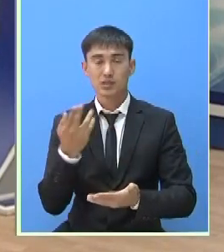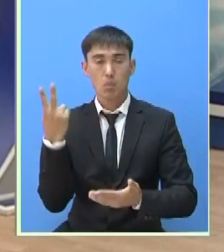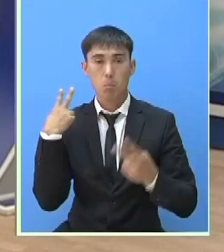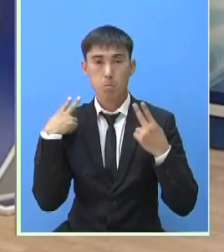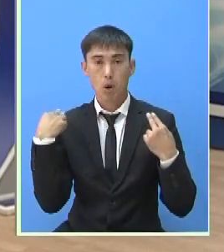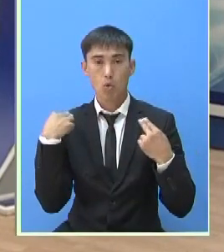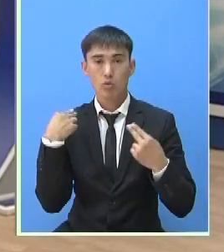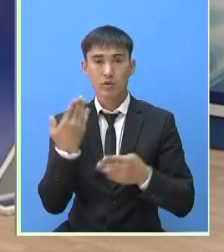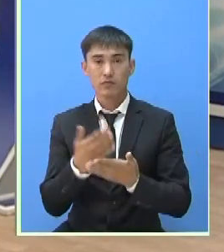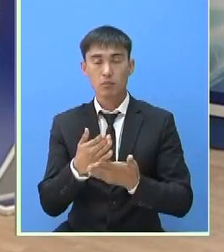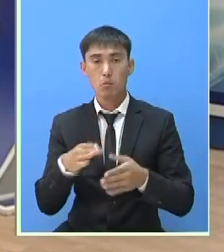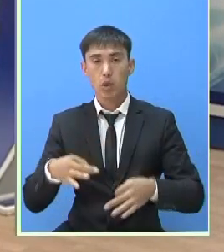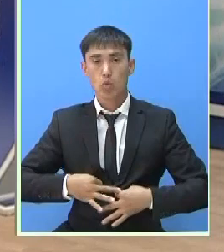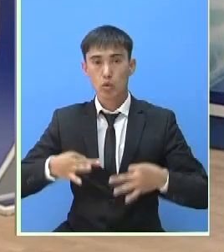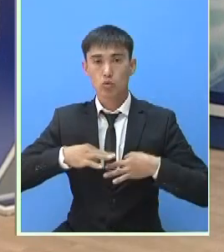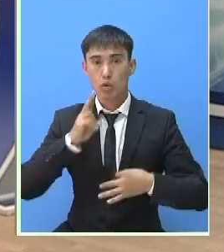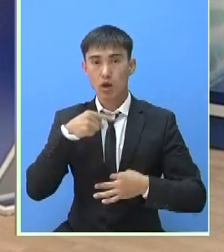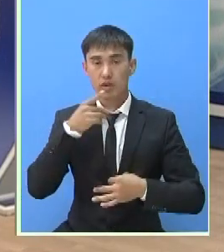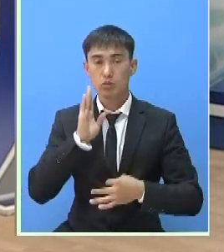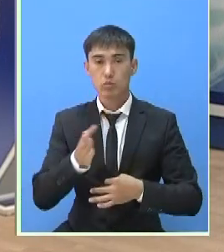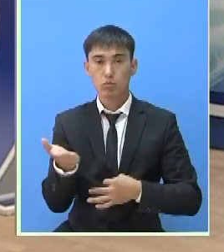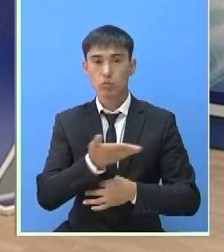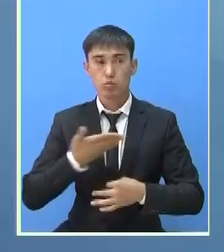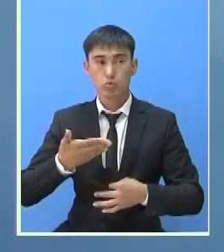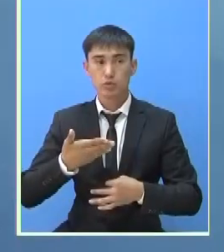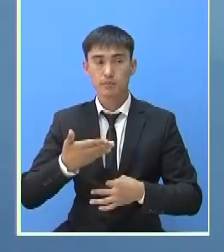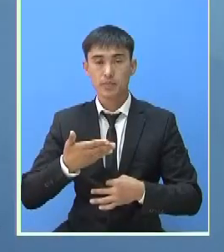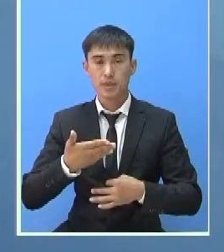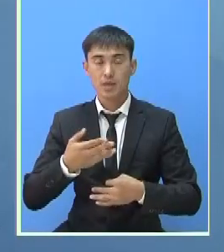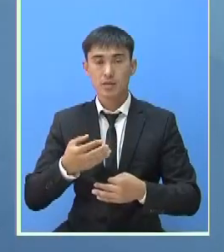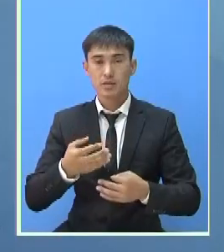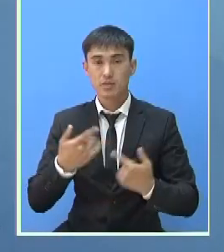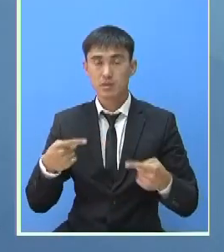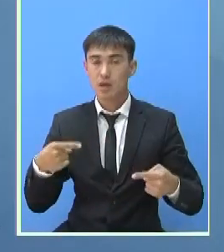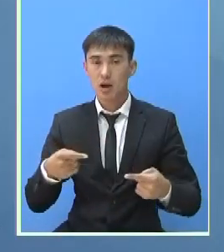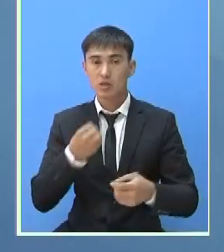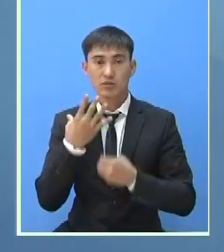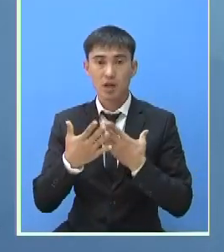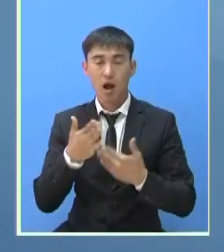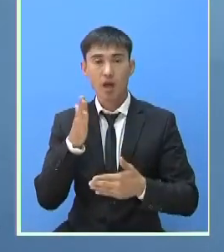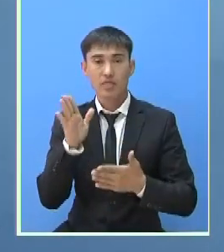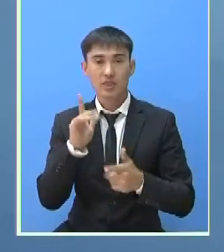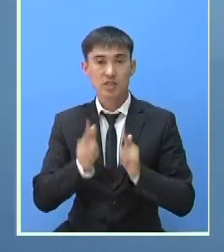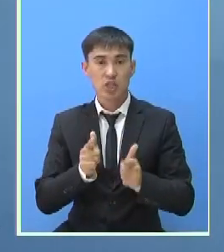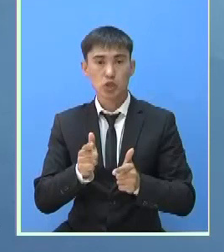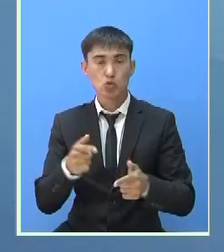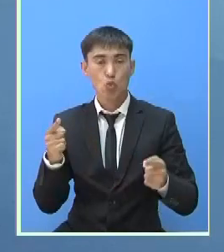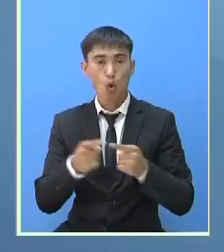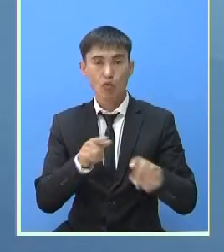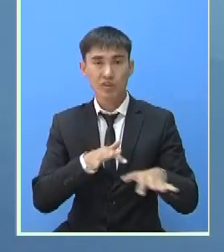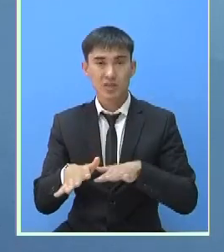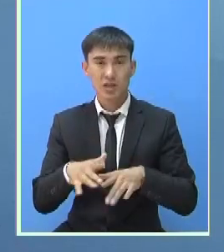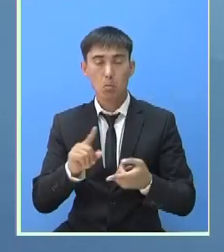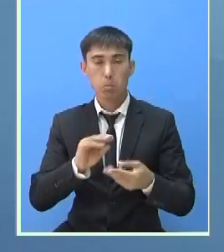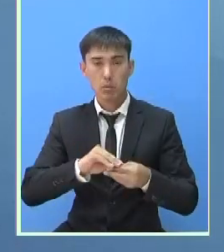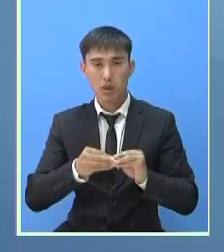погонах, тем более представители прокуратуры, говорить мы будем не о цветах каких-то, о настоящих уголовных делах и проблемах, связанных с